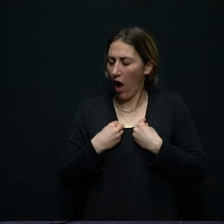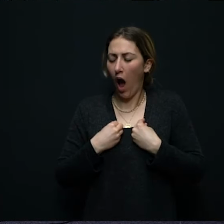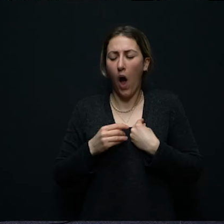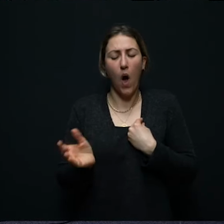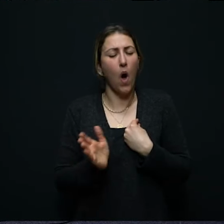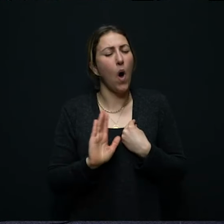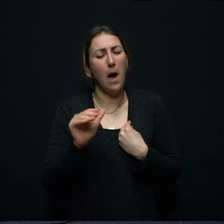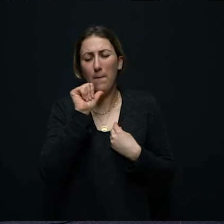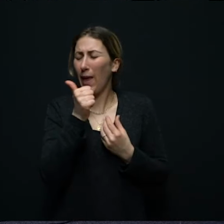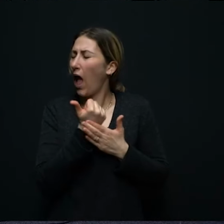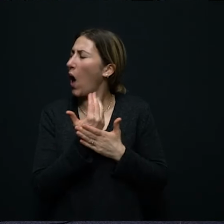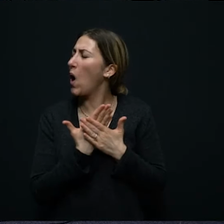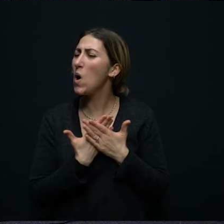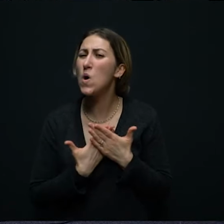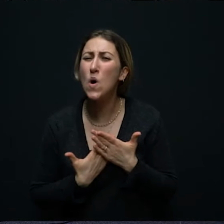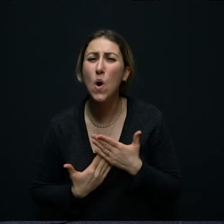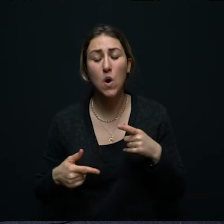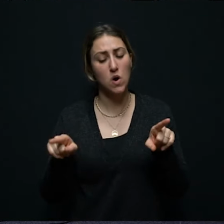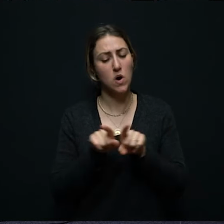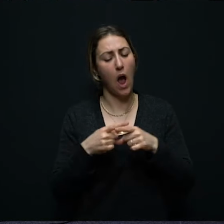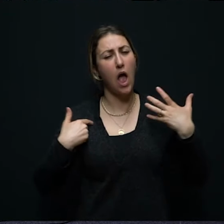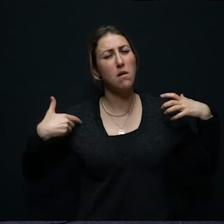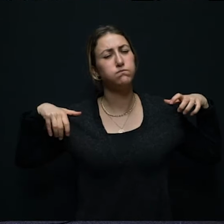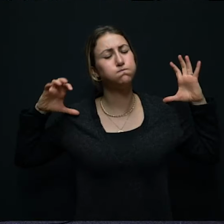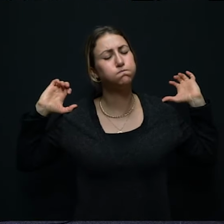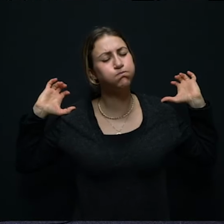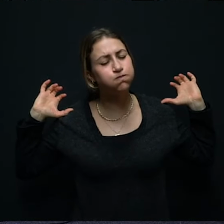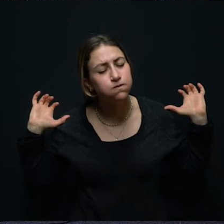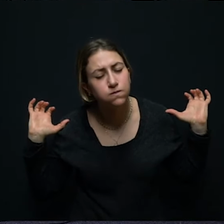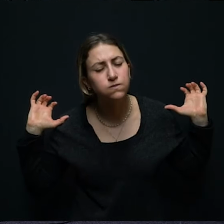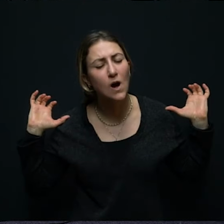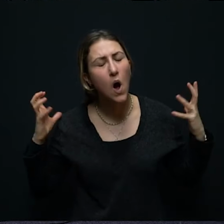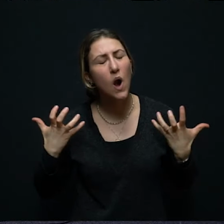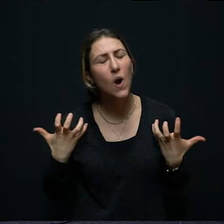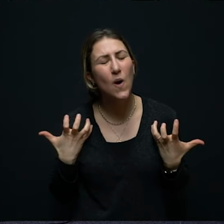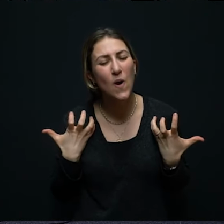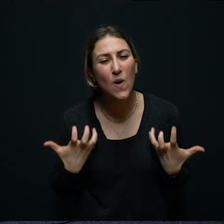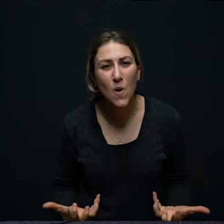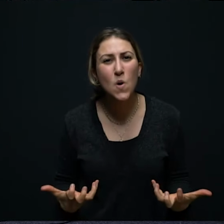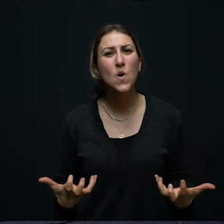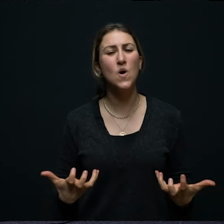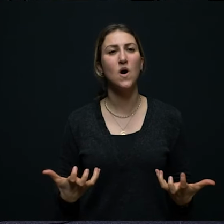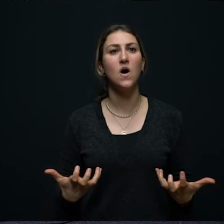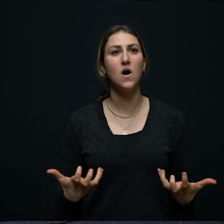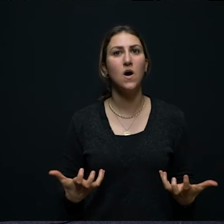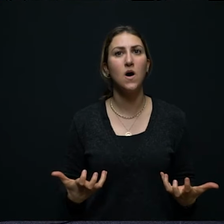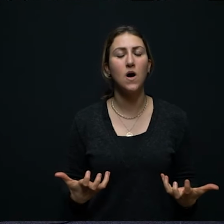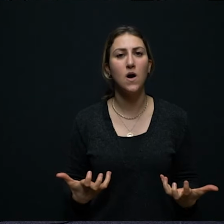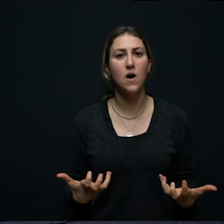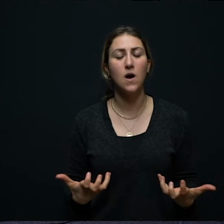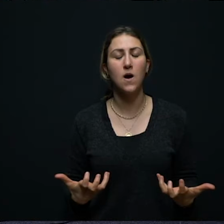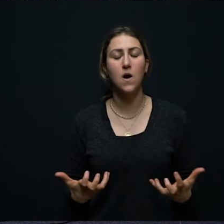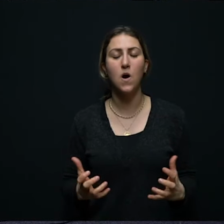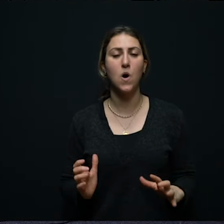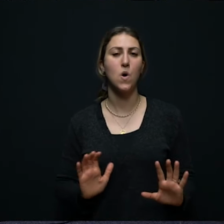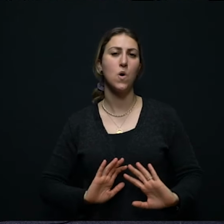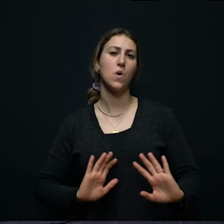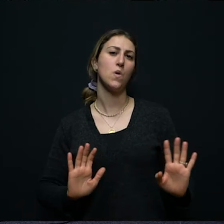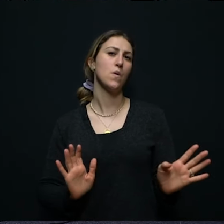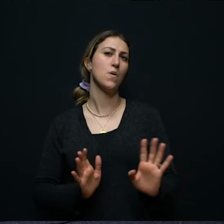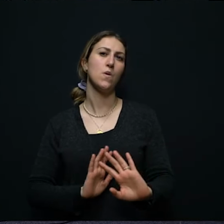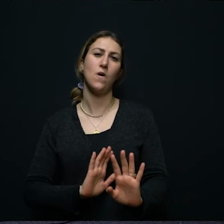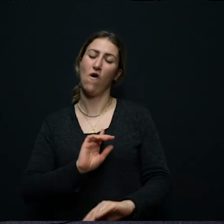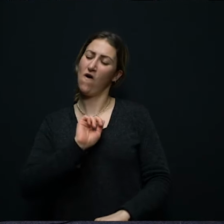où j'avais l'impression de porter un sac à dos très lourd sur mes épaules et je crois vraiment que il y a quelque chose de